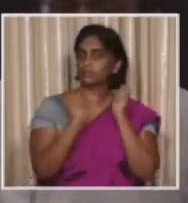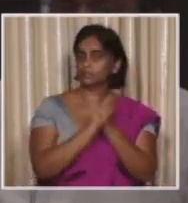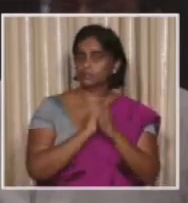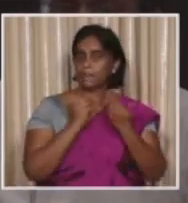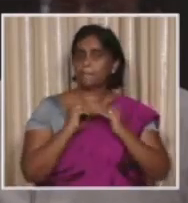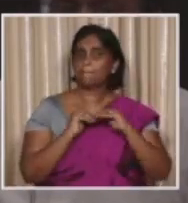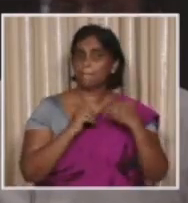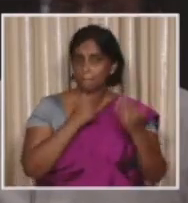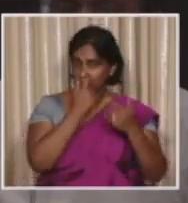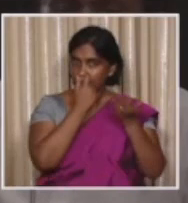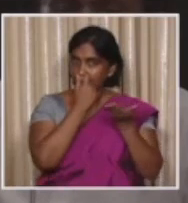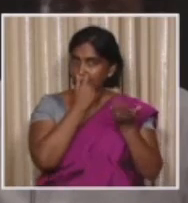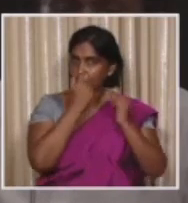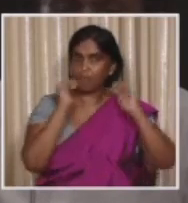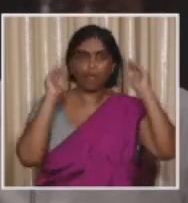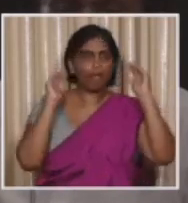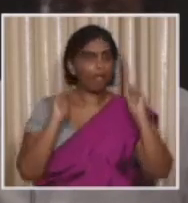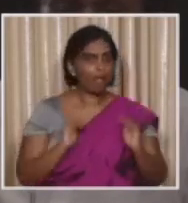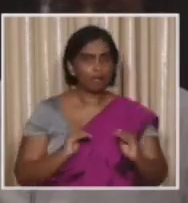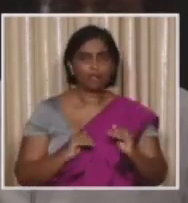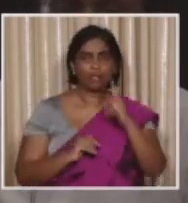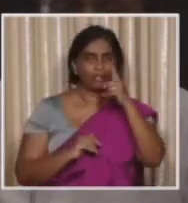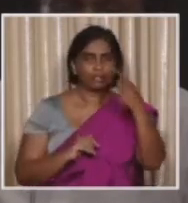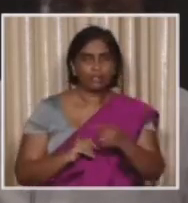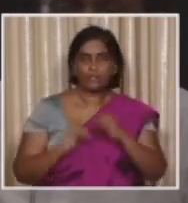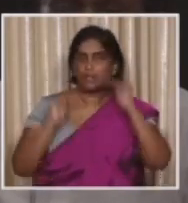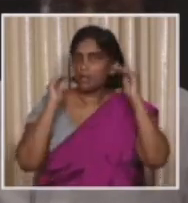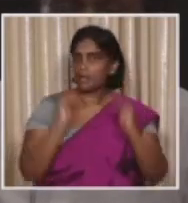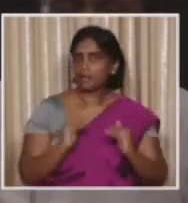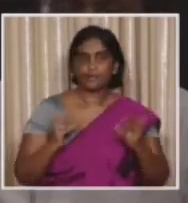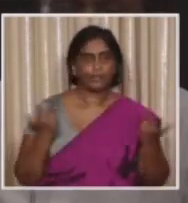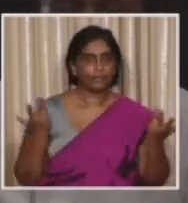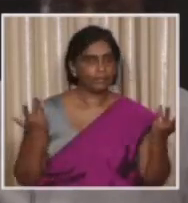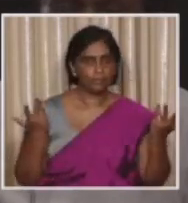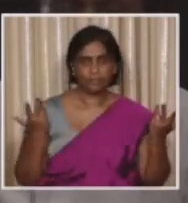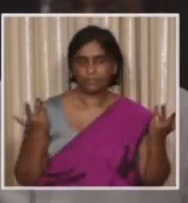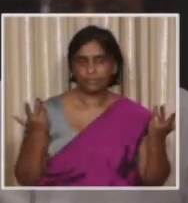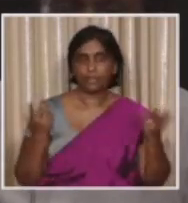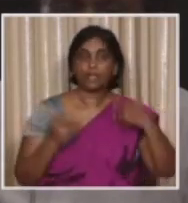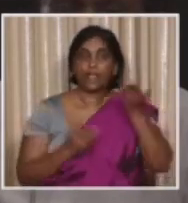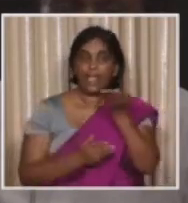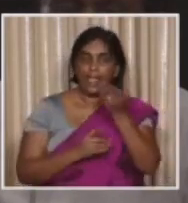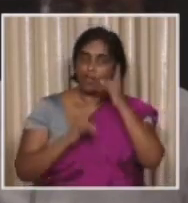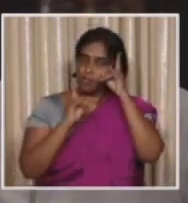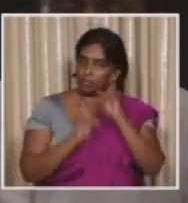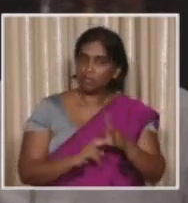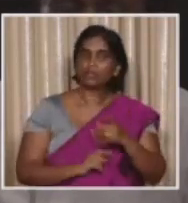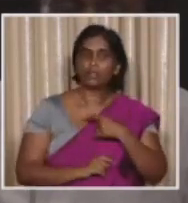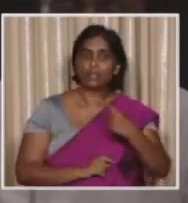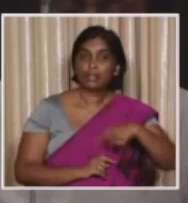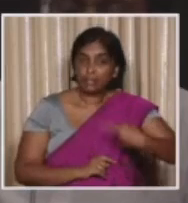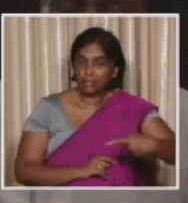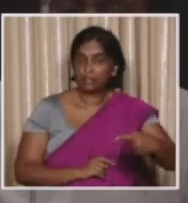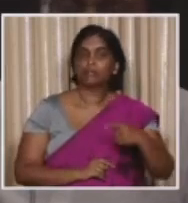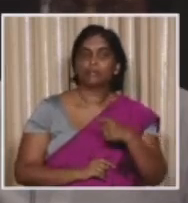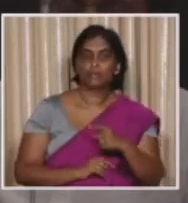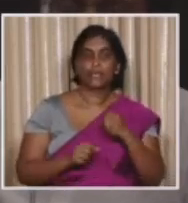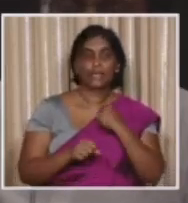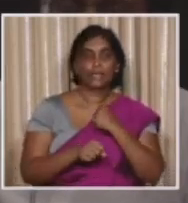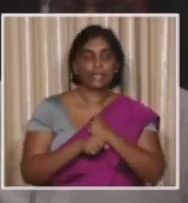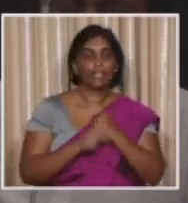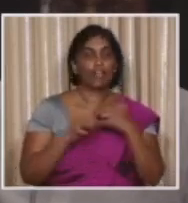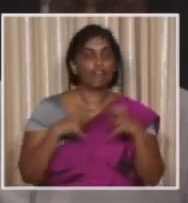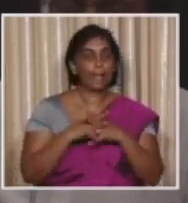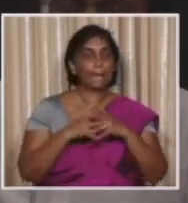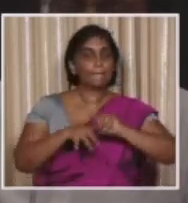පස්සේ ඉල්ලුමේ අඩුවක් එක දවසක් අඩු වෙලා නැහැ. ඉල්ලුම අපි ගණනය කරලා තිබුණේ දෛනිකව gigawatt